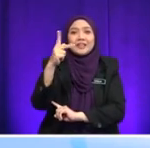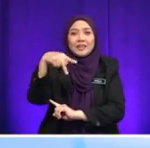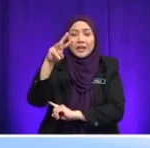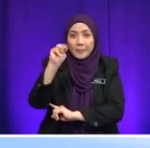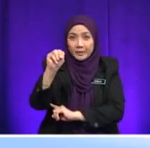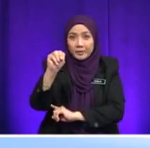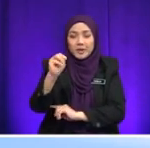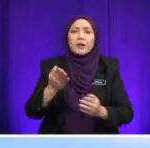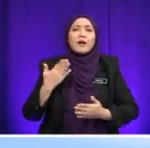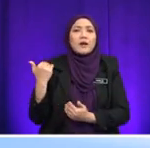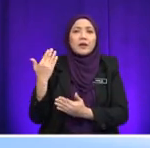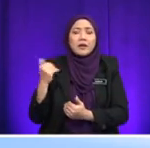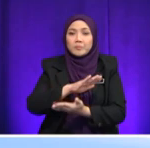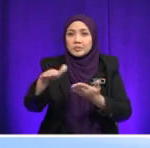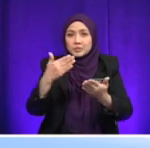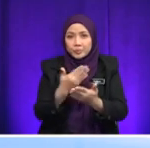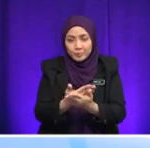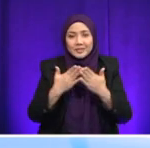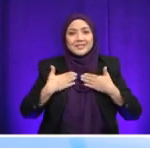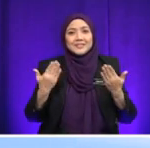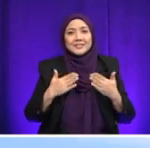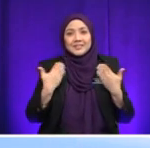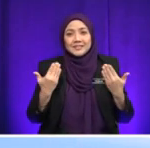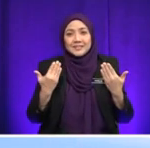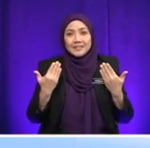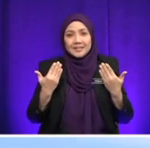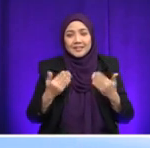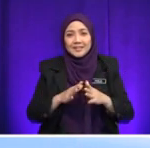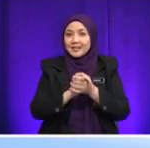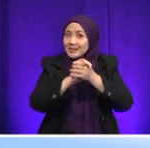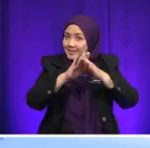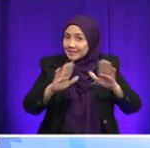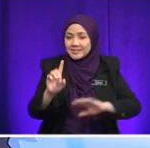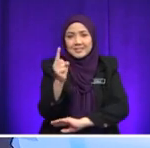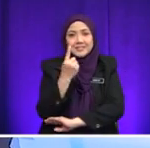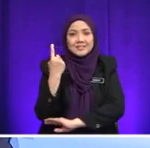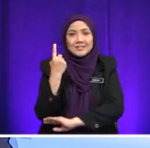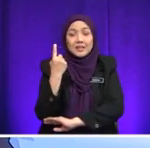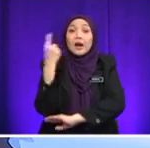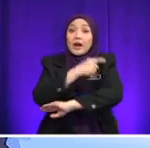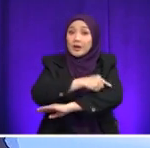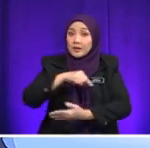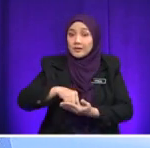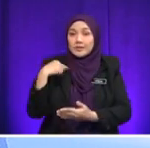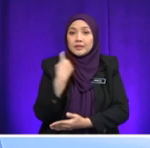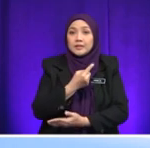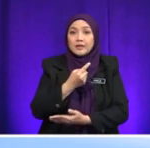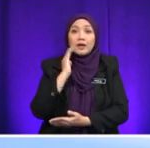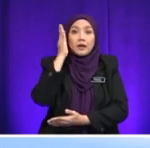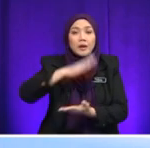yang sedang menonton di TV ini dalam keadaan yang gembira tenang-tenang Setia saya hari ini kita akan belajar tentang sejarah